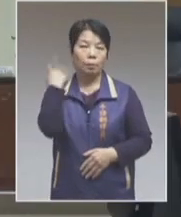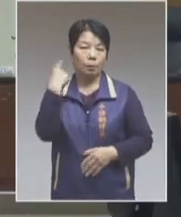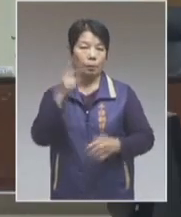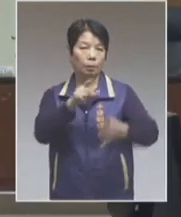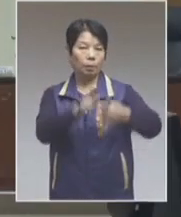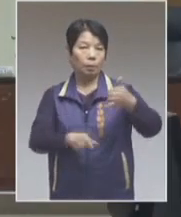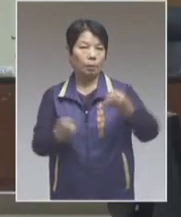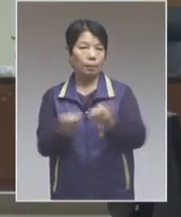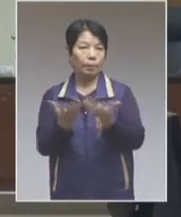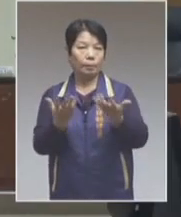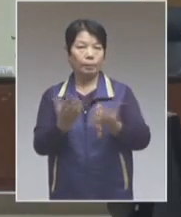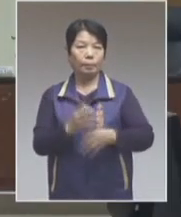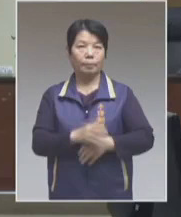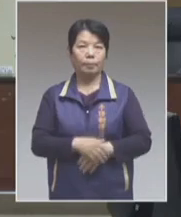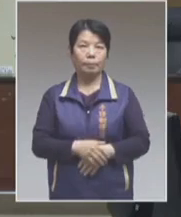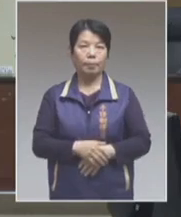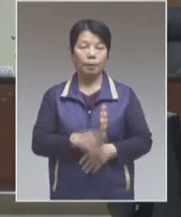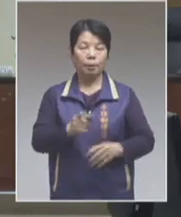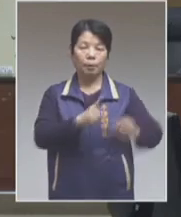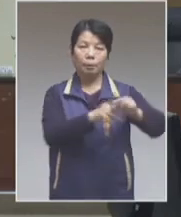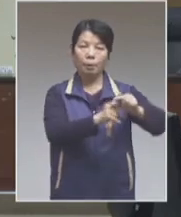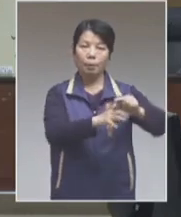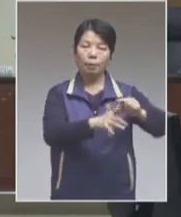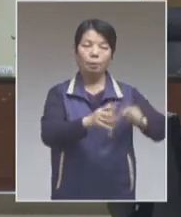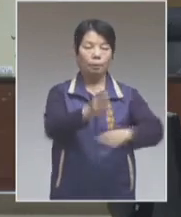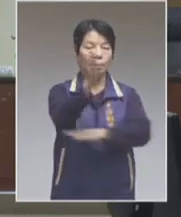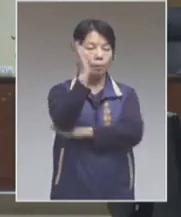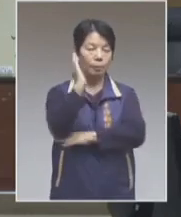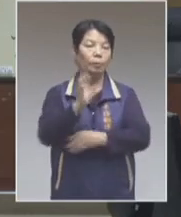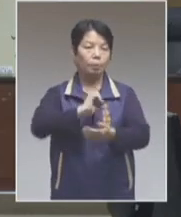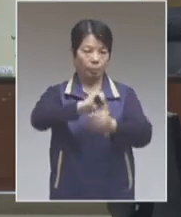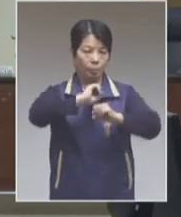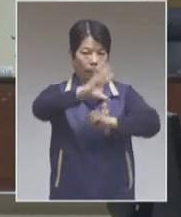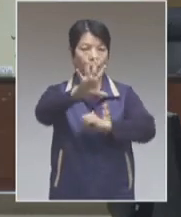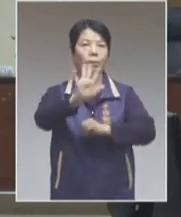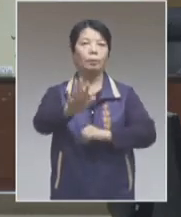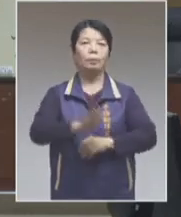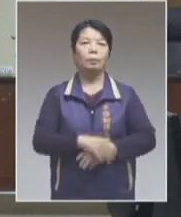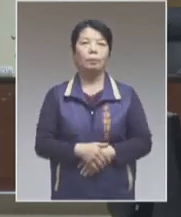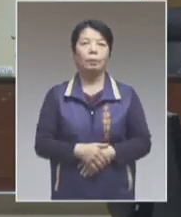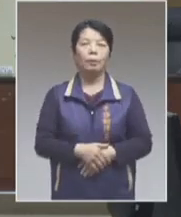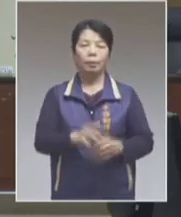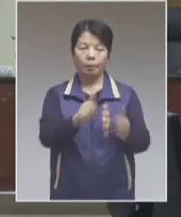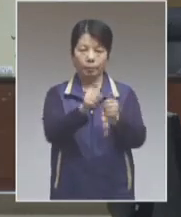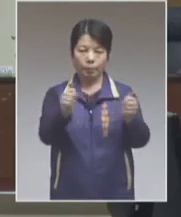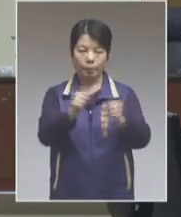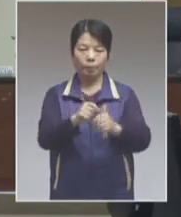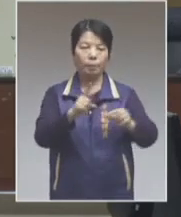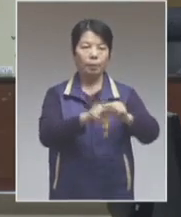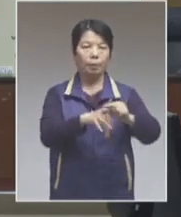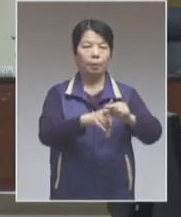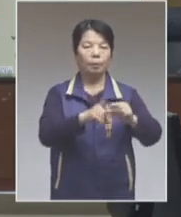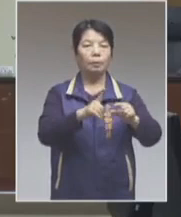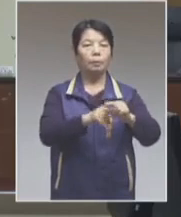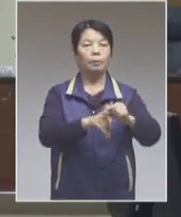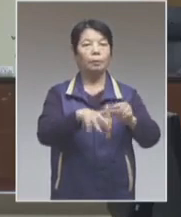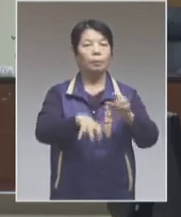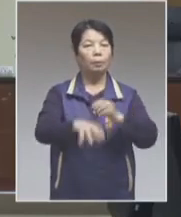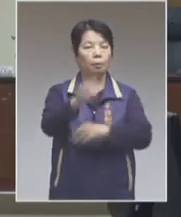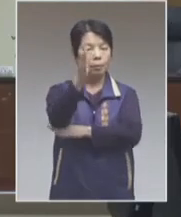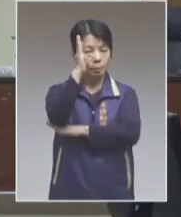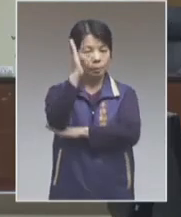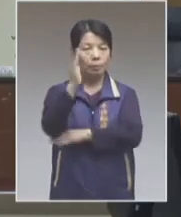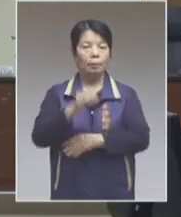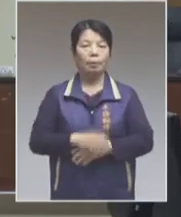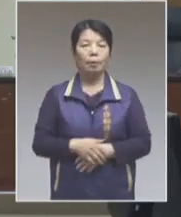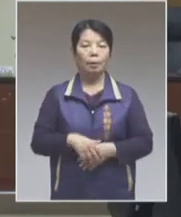案发生，我们有跟台中市政府通报，好，那我们也非常要感谢台中市政府，包括这